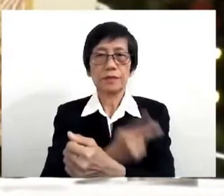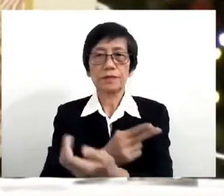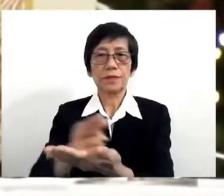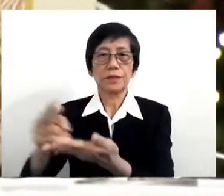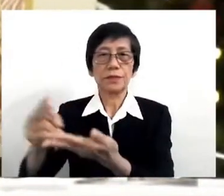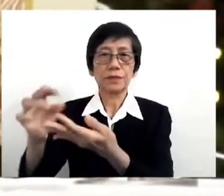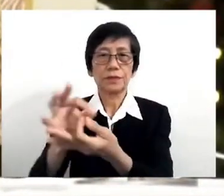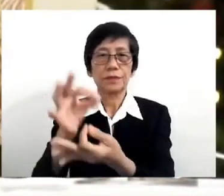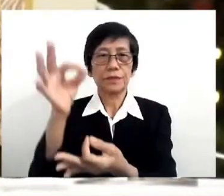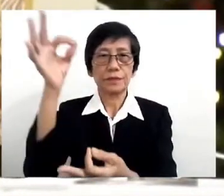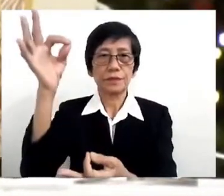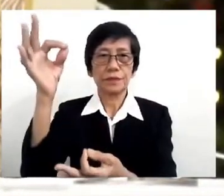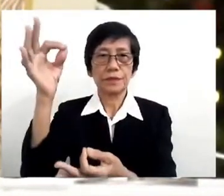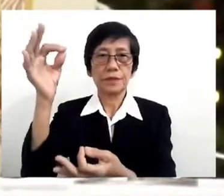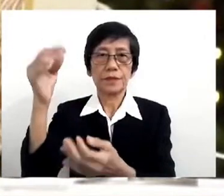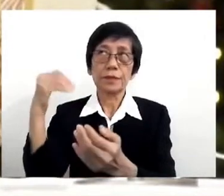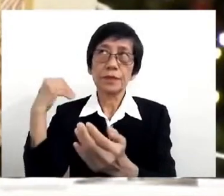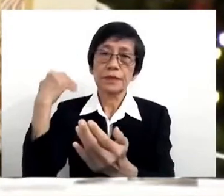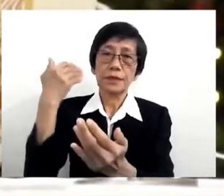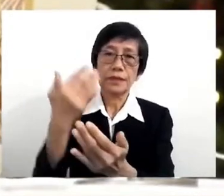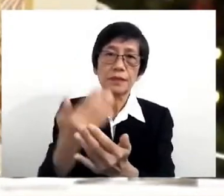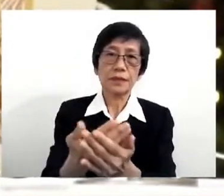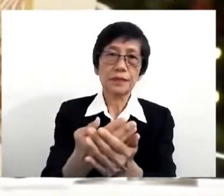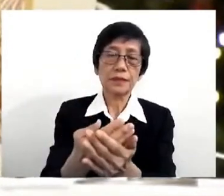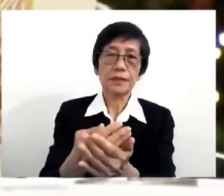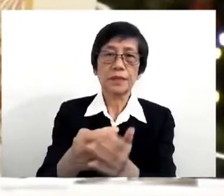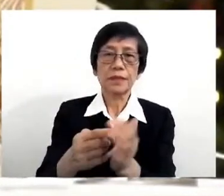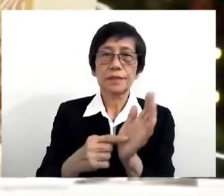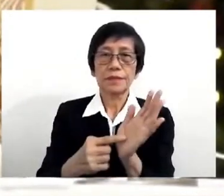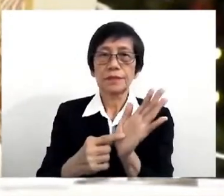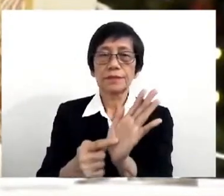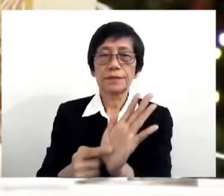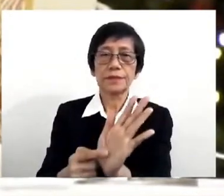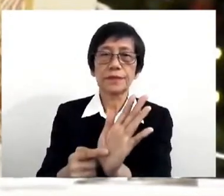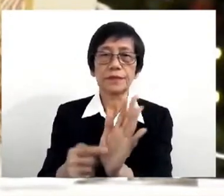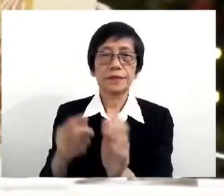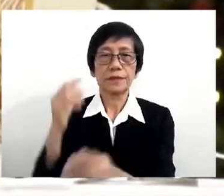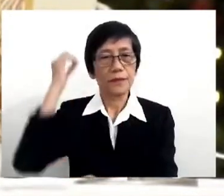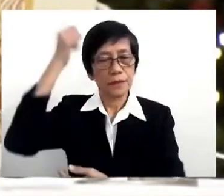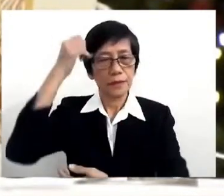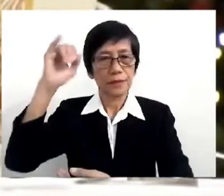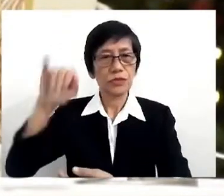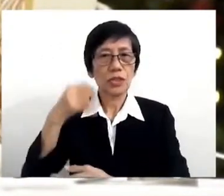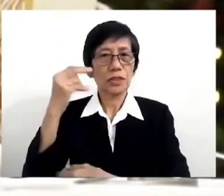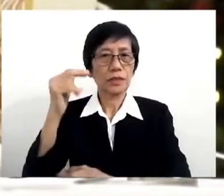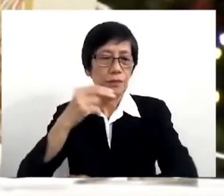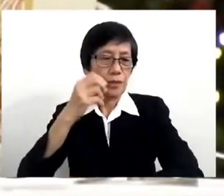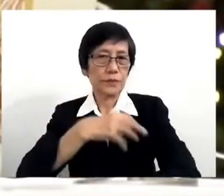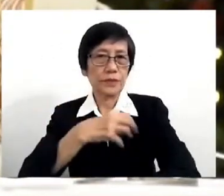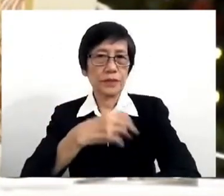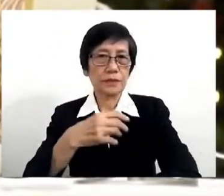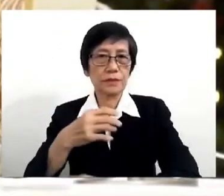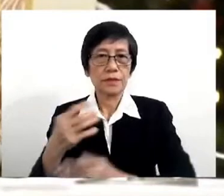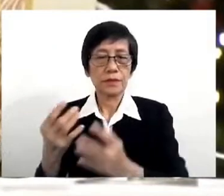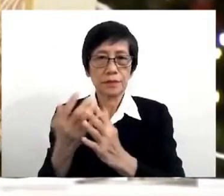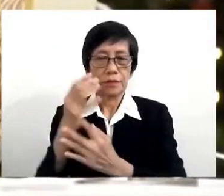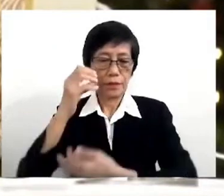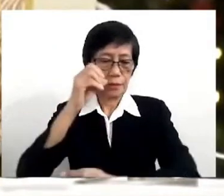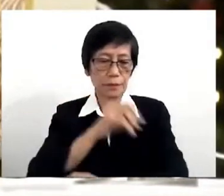ay inilahad ni San Juan Bautista sa Kanyang pagbibinyag. Ngayong pinaghahandaan namin